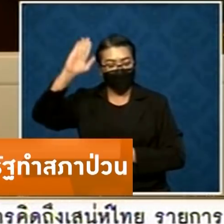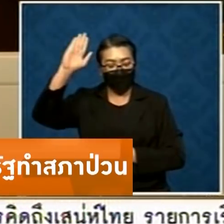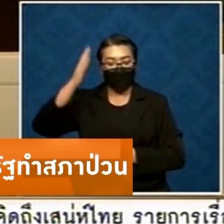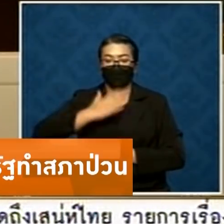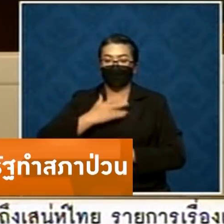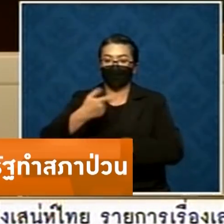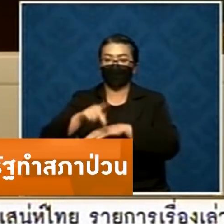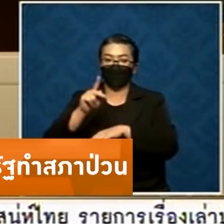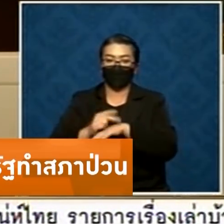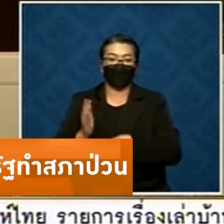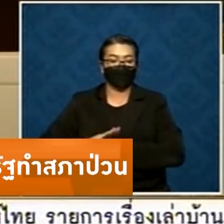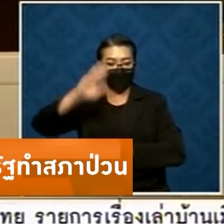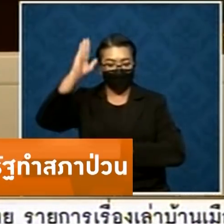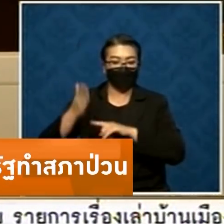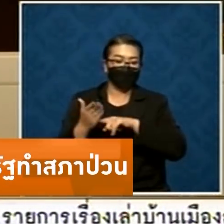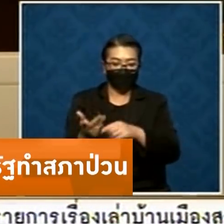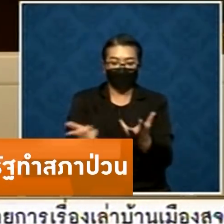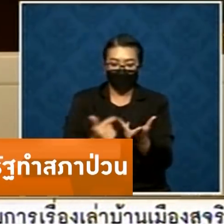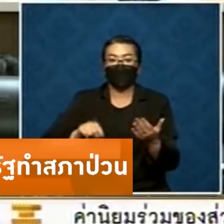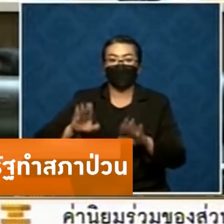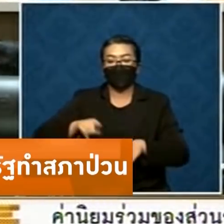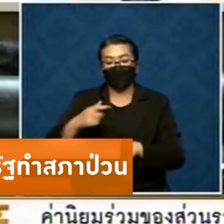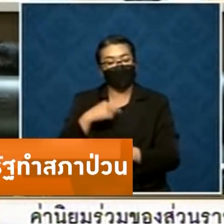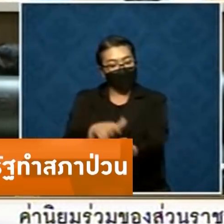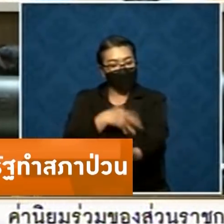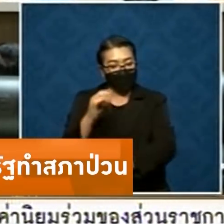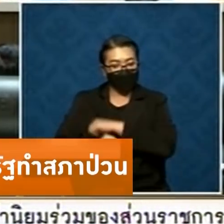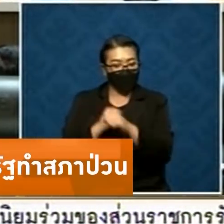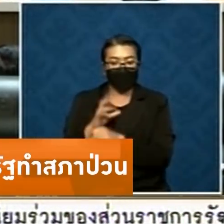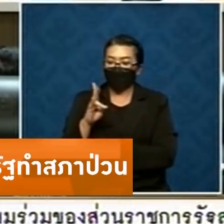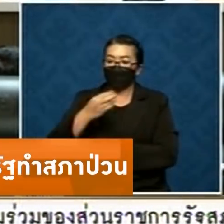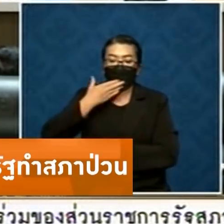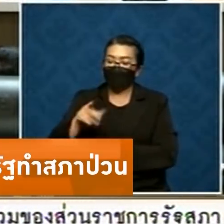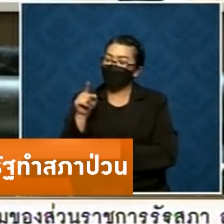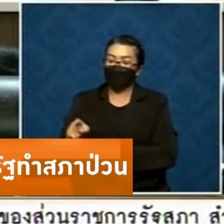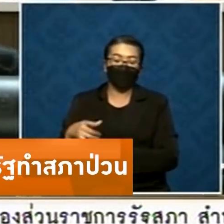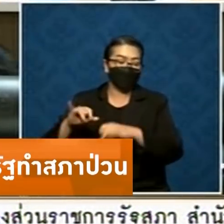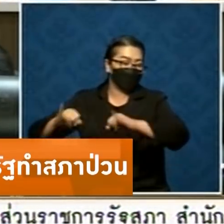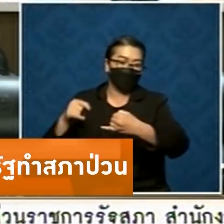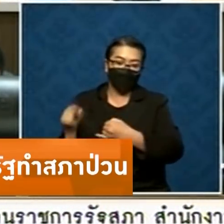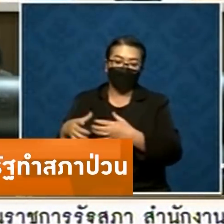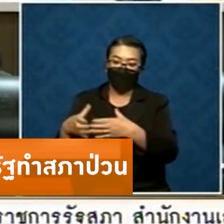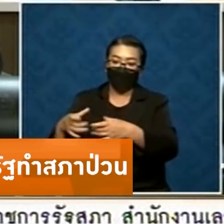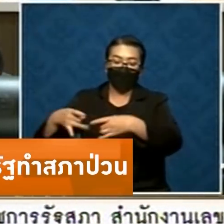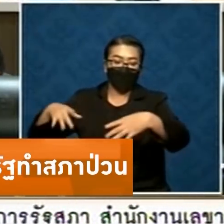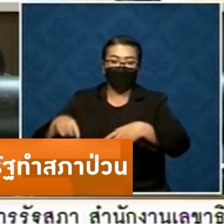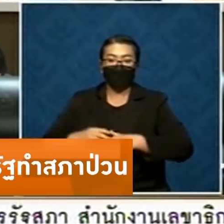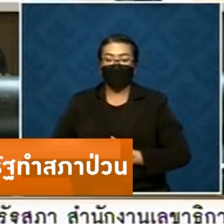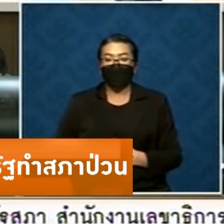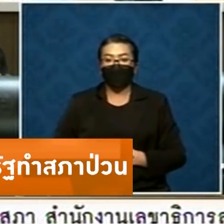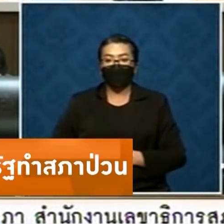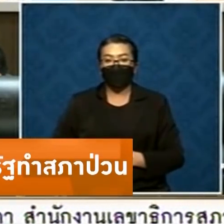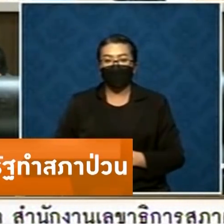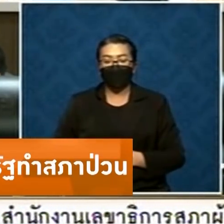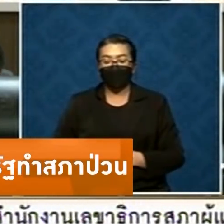การใช้ประสาทเรื่องสะพานร่วมนั้นคือมันเป็นยุทธศาสตร์ดาบสองคมต้องยอมรับว่าที่ผ่านมานั้นมุมมองของคนทั่วไปนะครับ